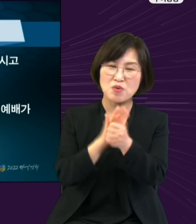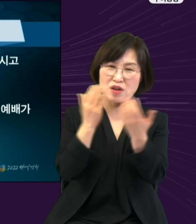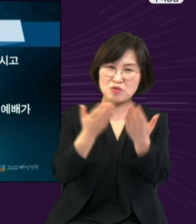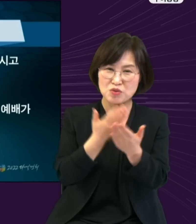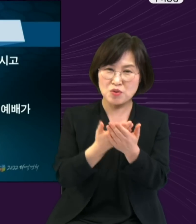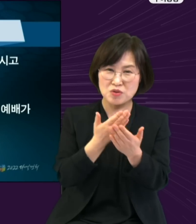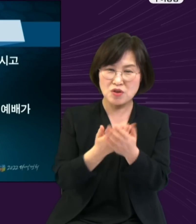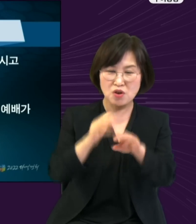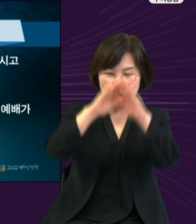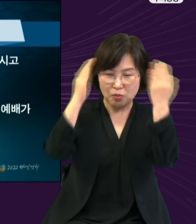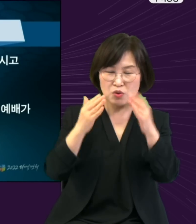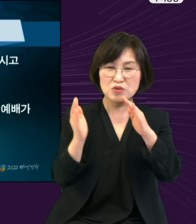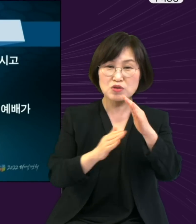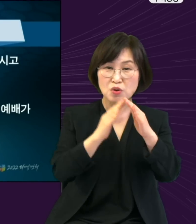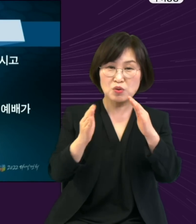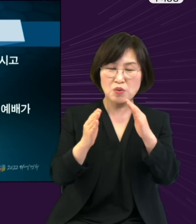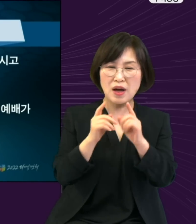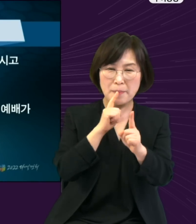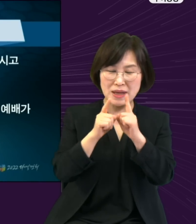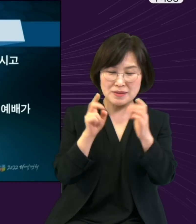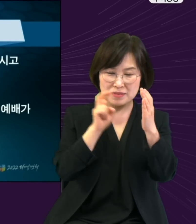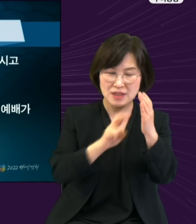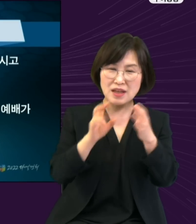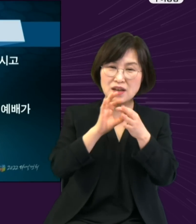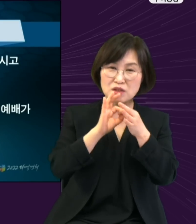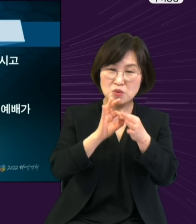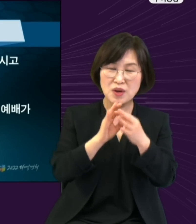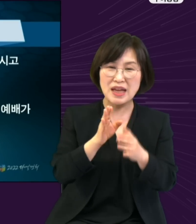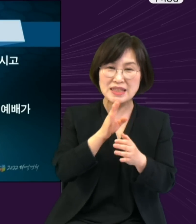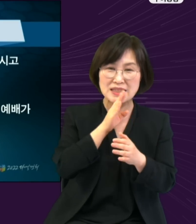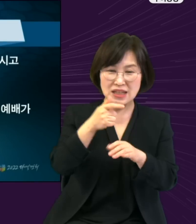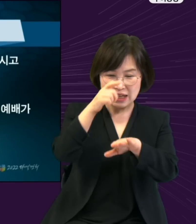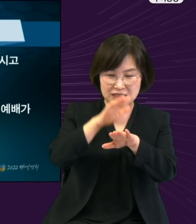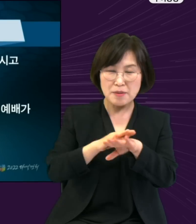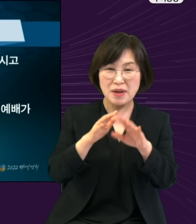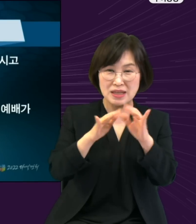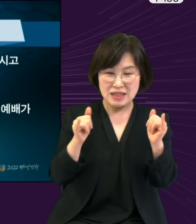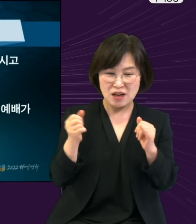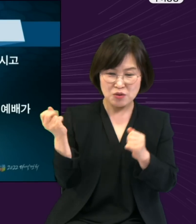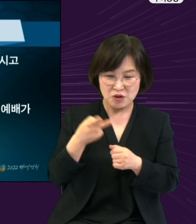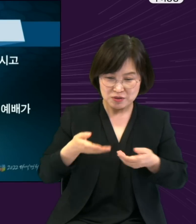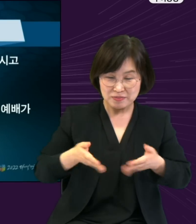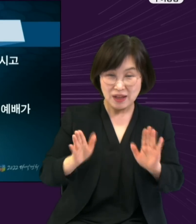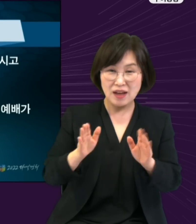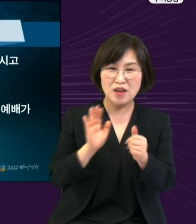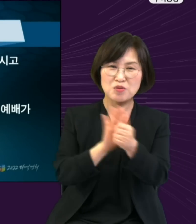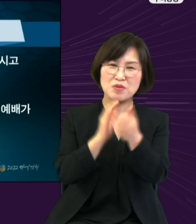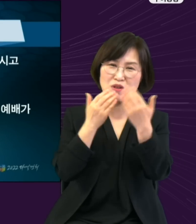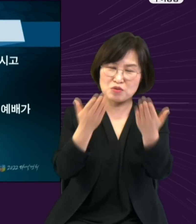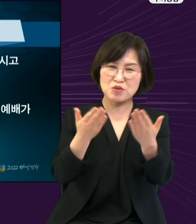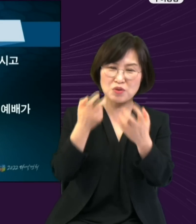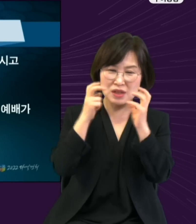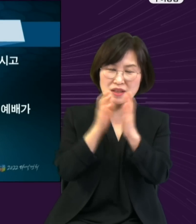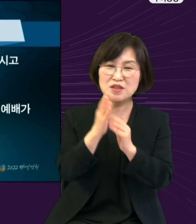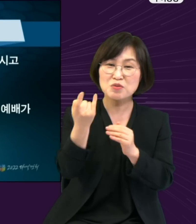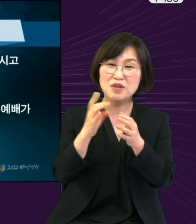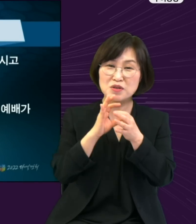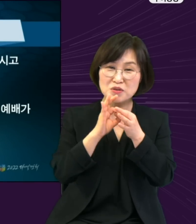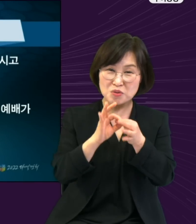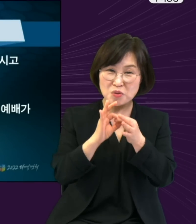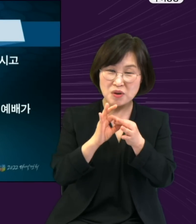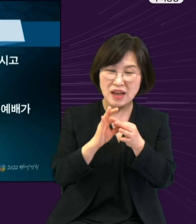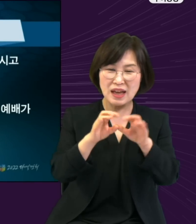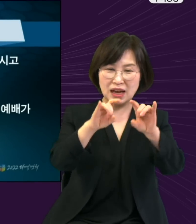모든 성도가 말씀과 찬양을 통해 진정한 예배자로 거듭나게 하시고 다니엘 기도회를 통해